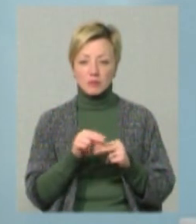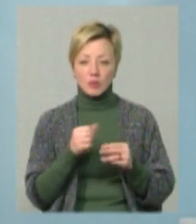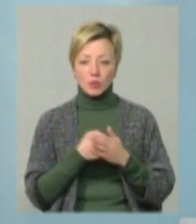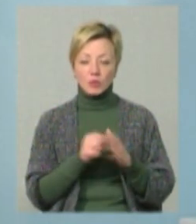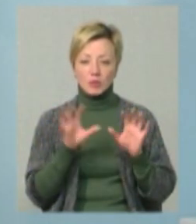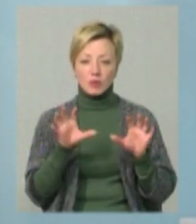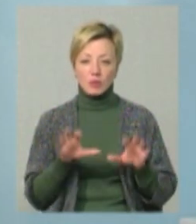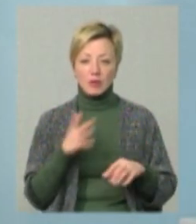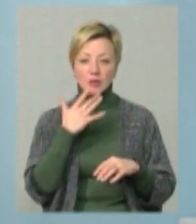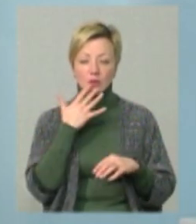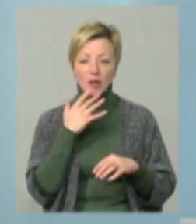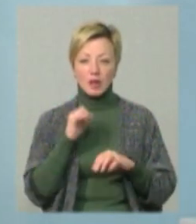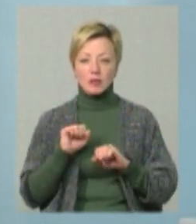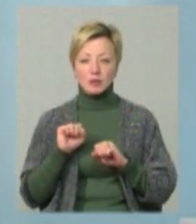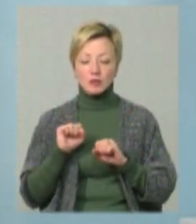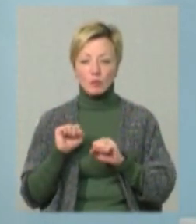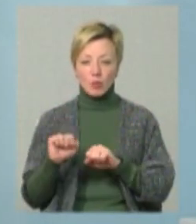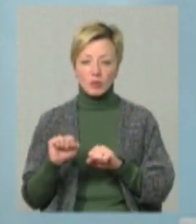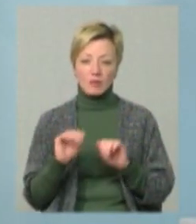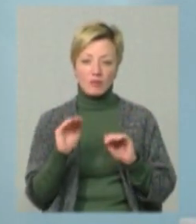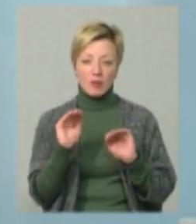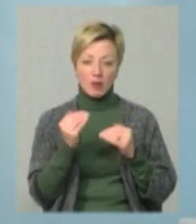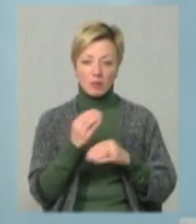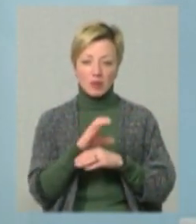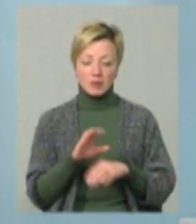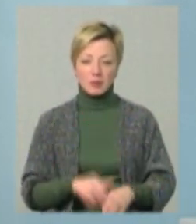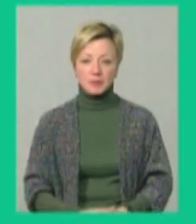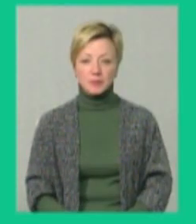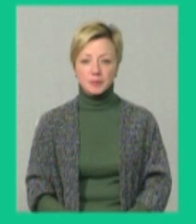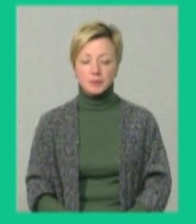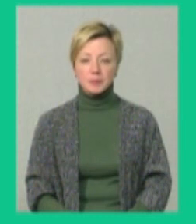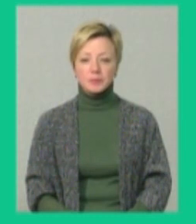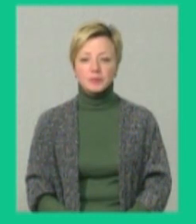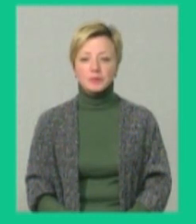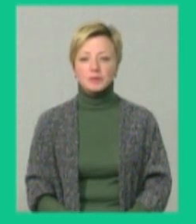до закону про національний спротив. Нагадаємо фрагмент.